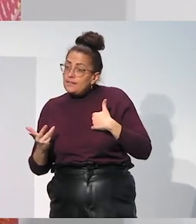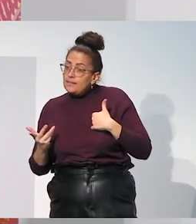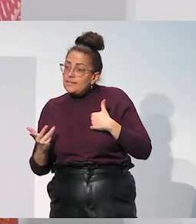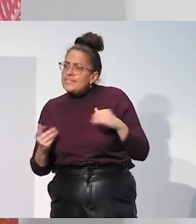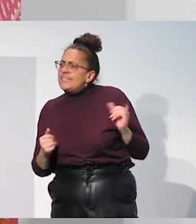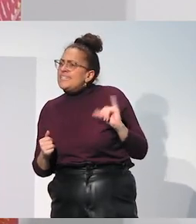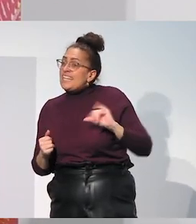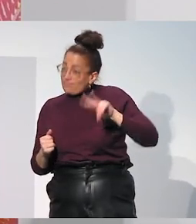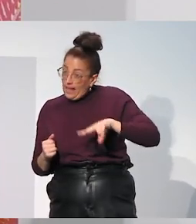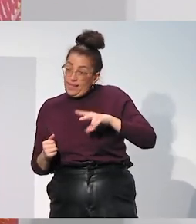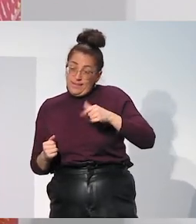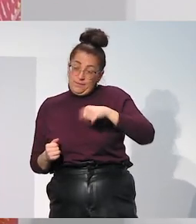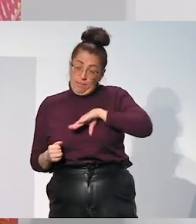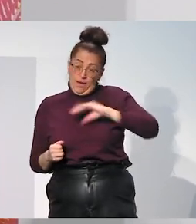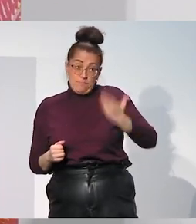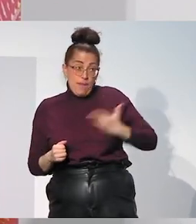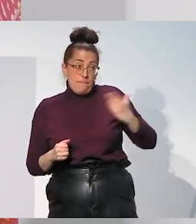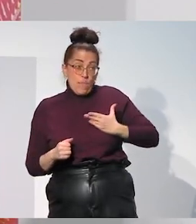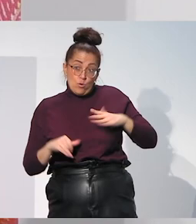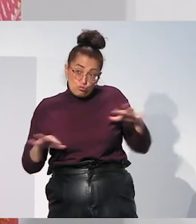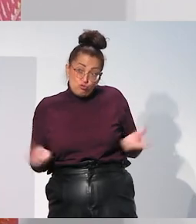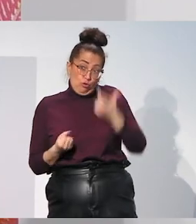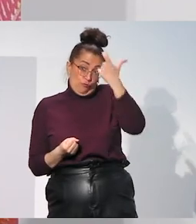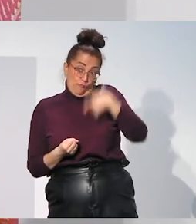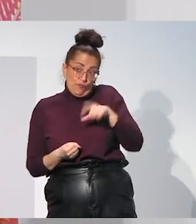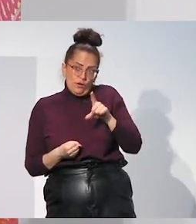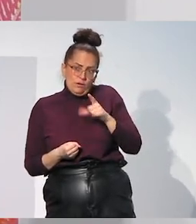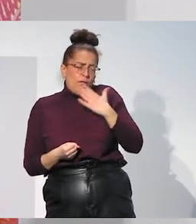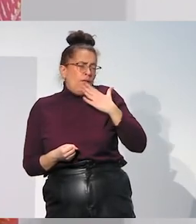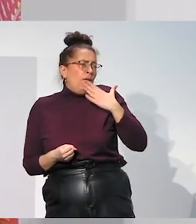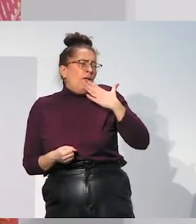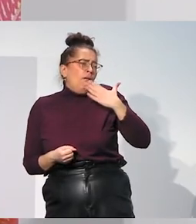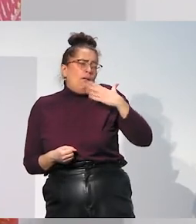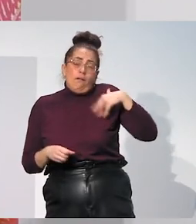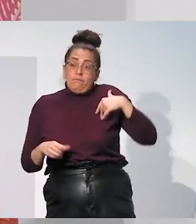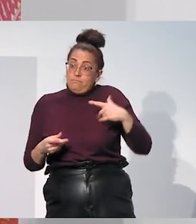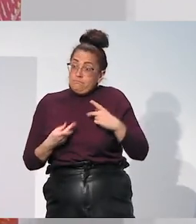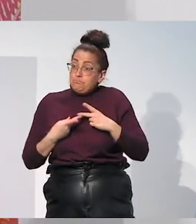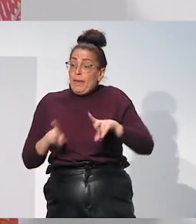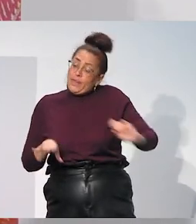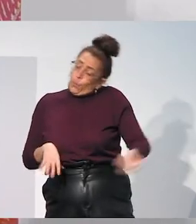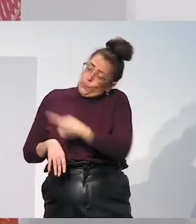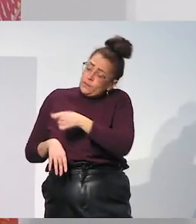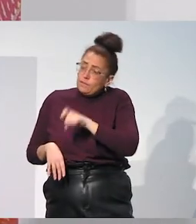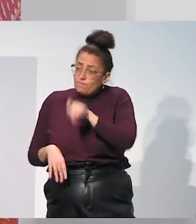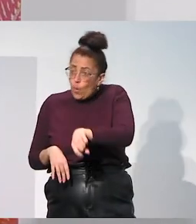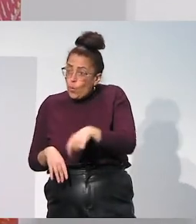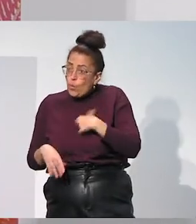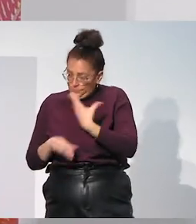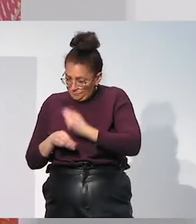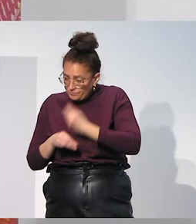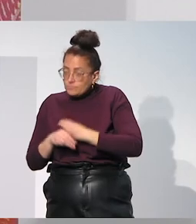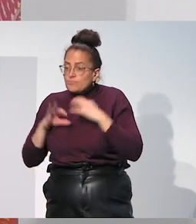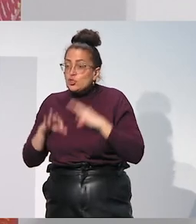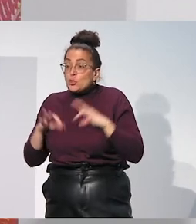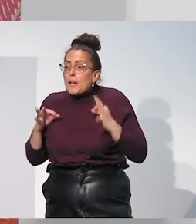passe. Et elle bénit sa mère, rétrospectivement, d'avoir insisté. Elle a le permis, donc vous avez raison, ça lui permet d'avoir... de faire des